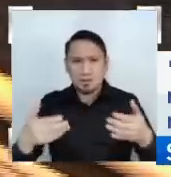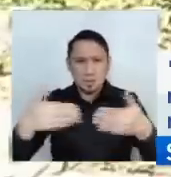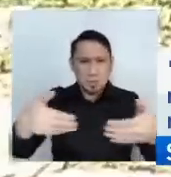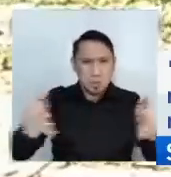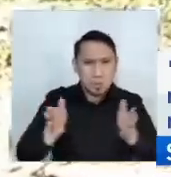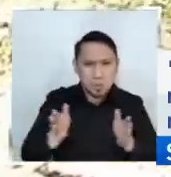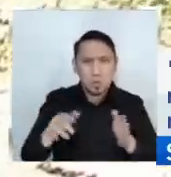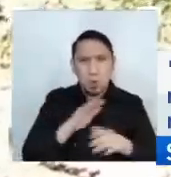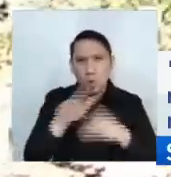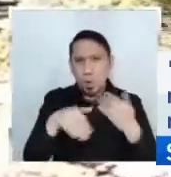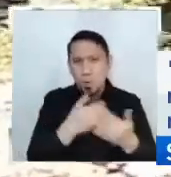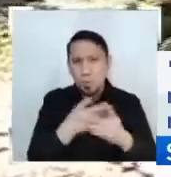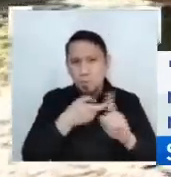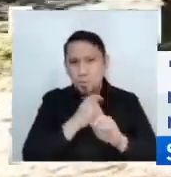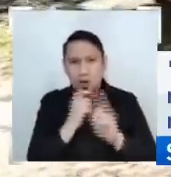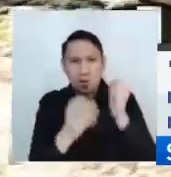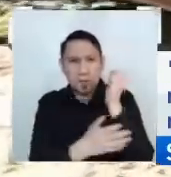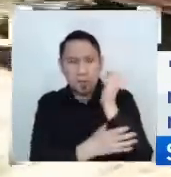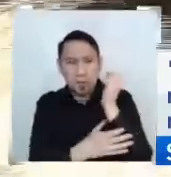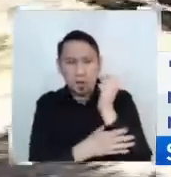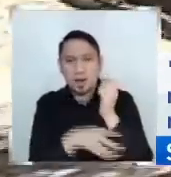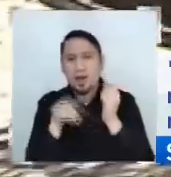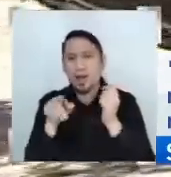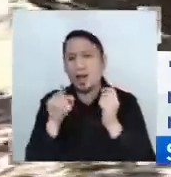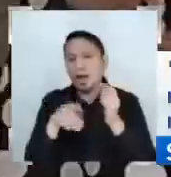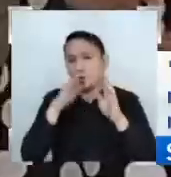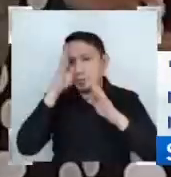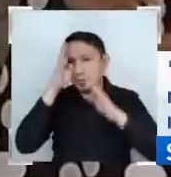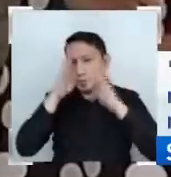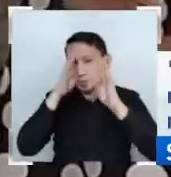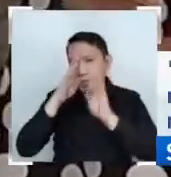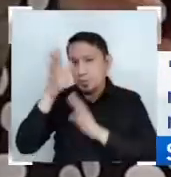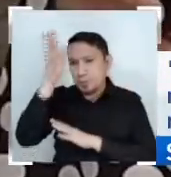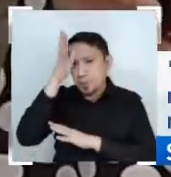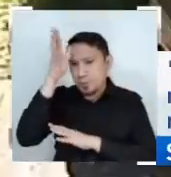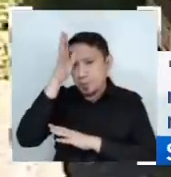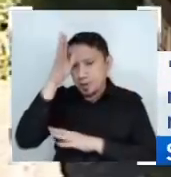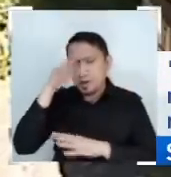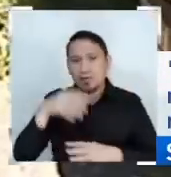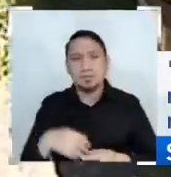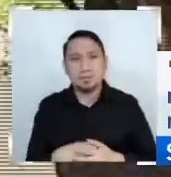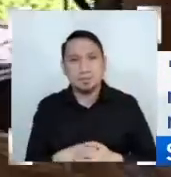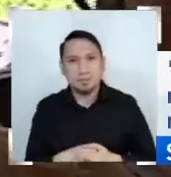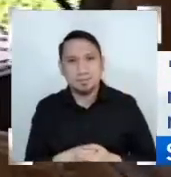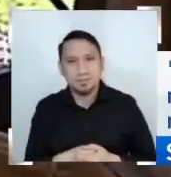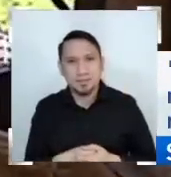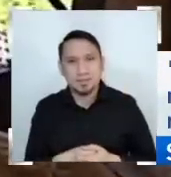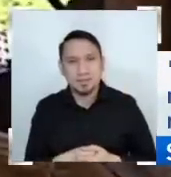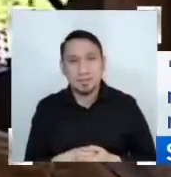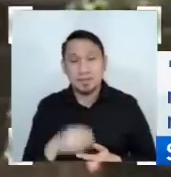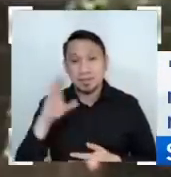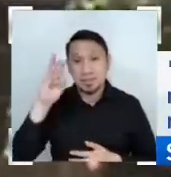kawayan. Bunga raw ito ng pagkamalikhain ng namayapa nilang padre de pamilya na si Tatay Ubadyas. Higit 6 na buong binuo